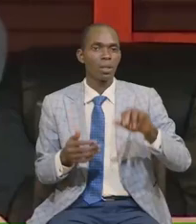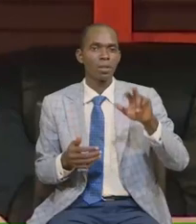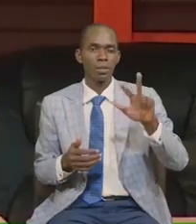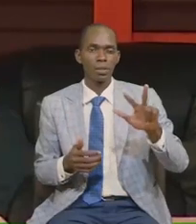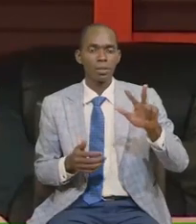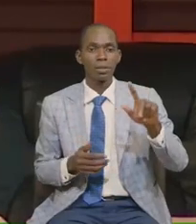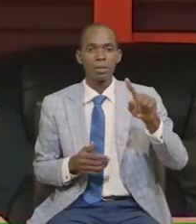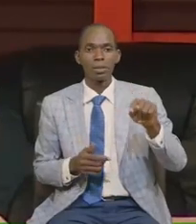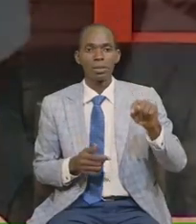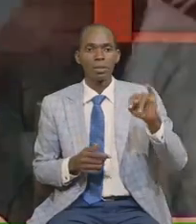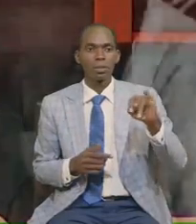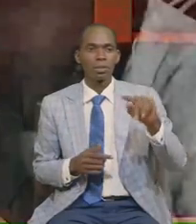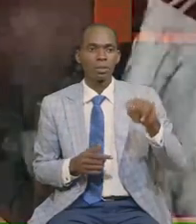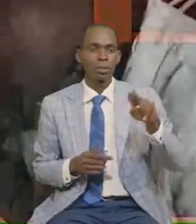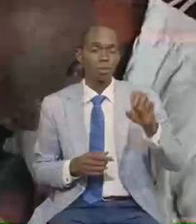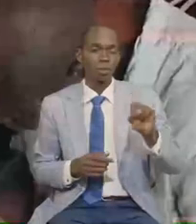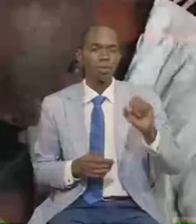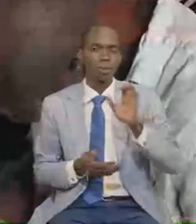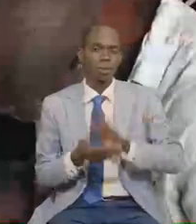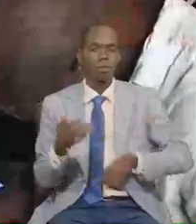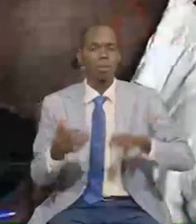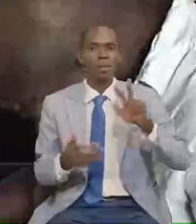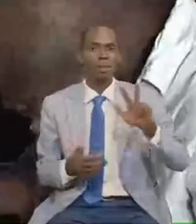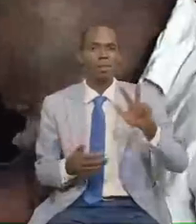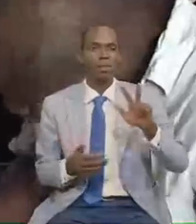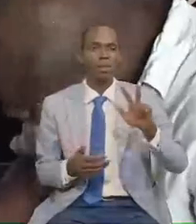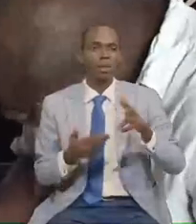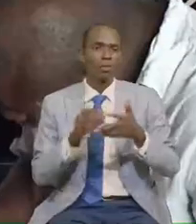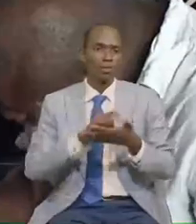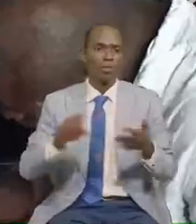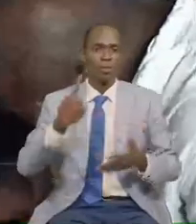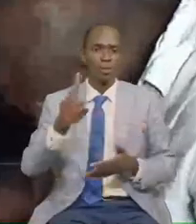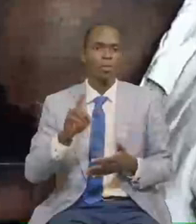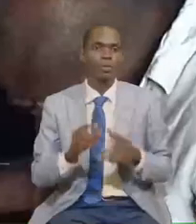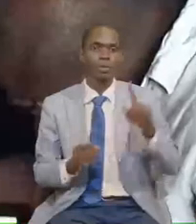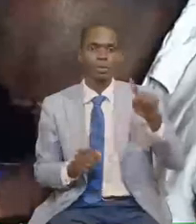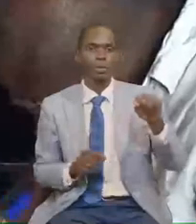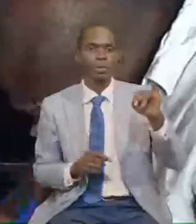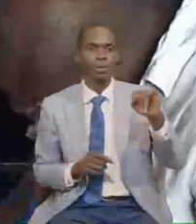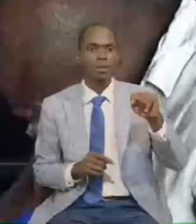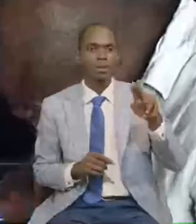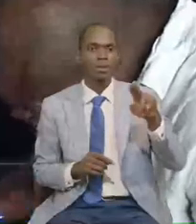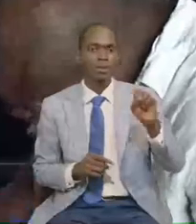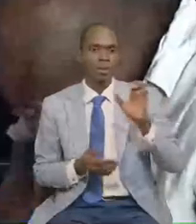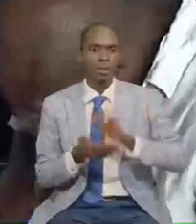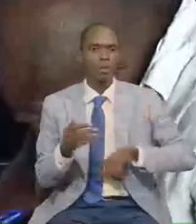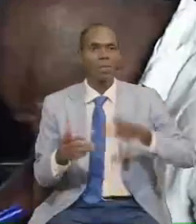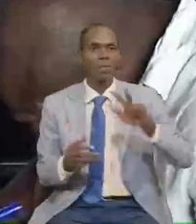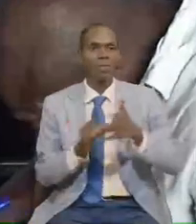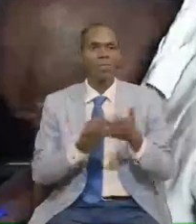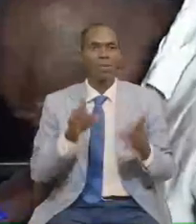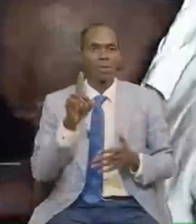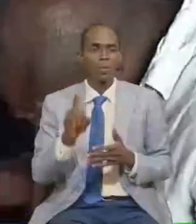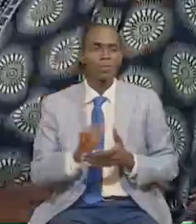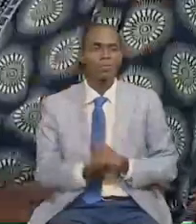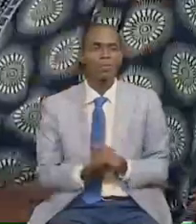3. Tite chapitre 3, verset 1er. Tite chapitre 3, lisons à partir du verset